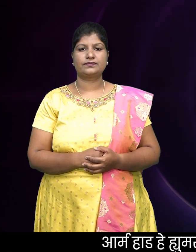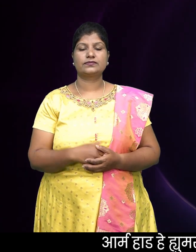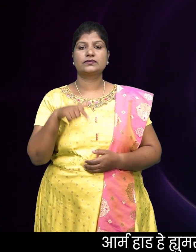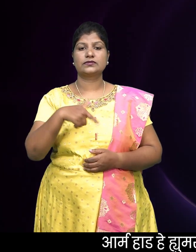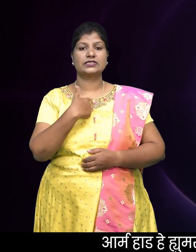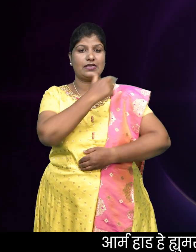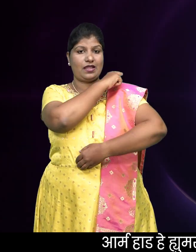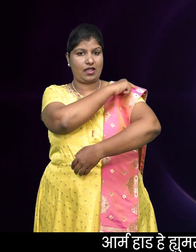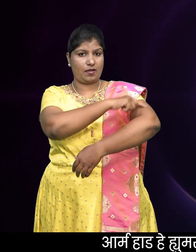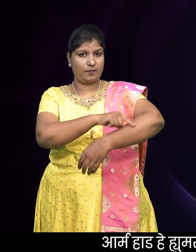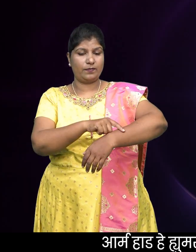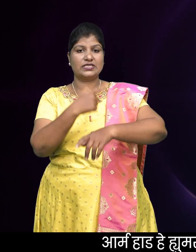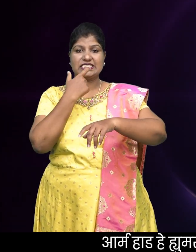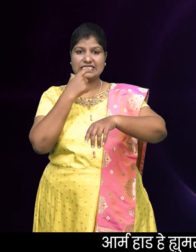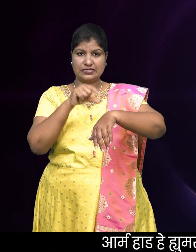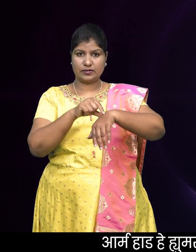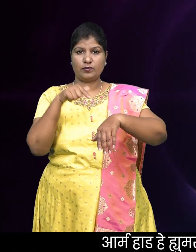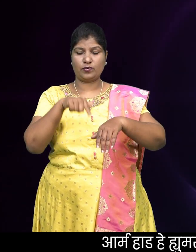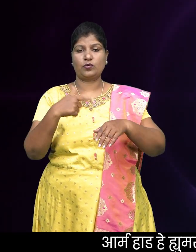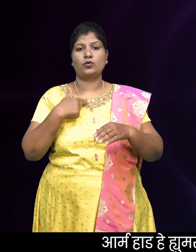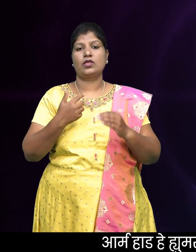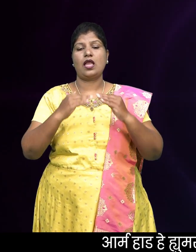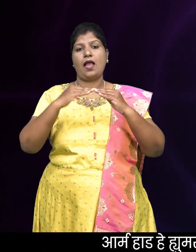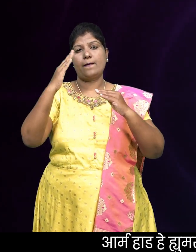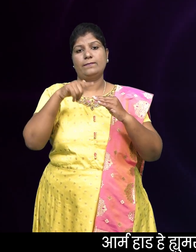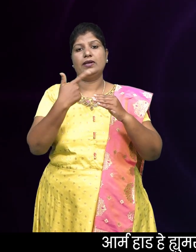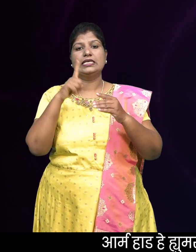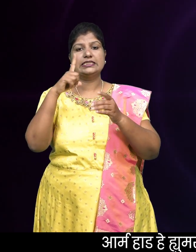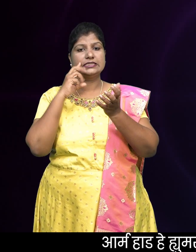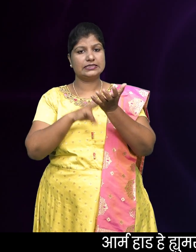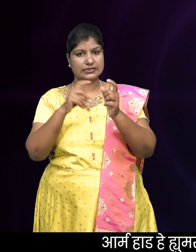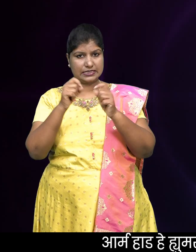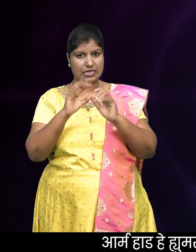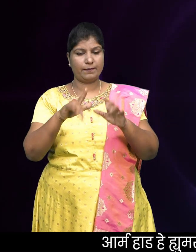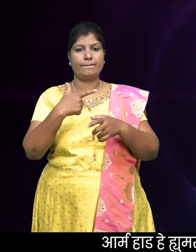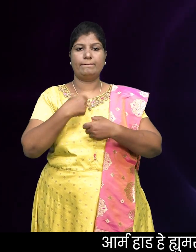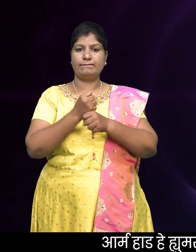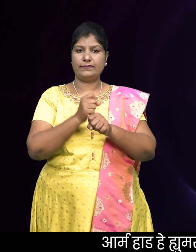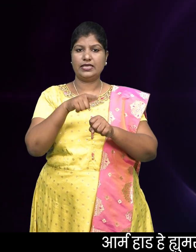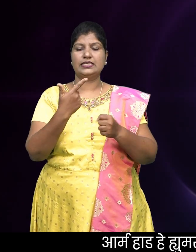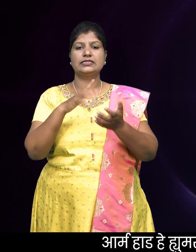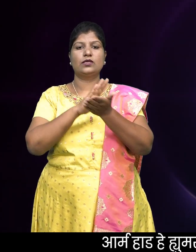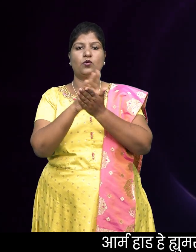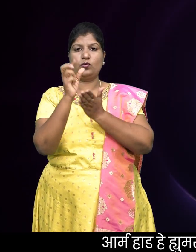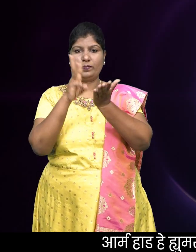आर्म हाड हे ह्युमरस, त्रिज्या, उलना, कार्पल्स, मेटाकार्पल्स